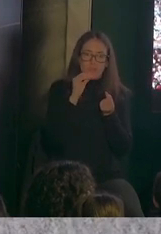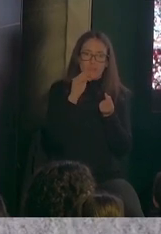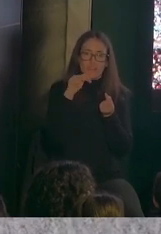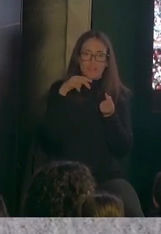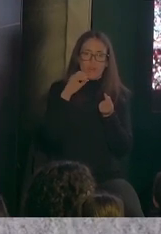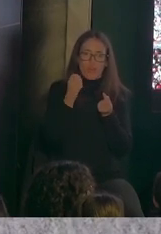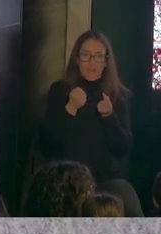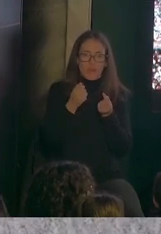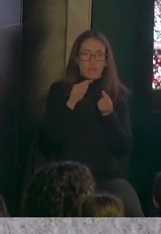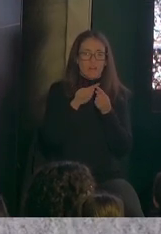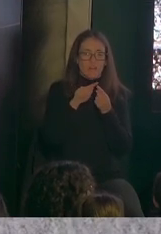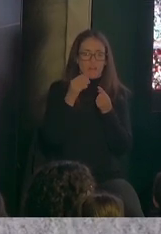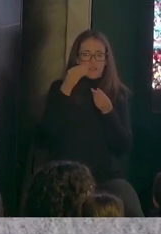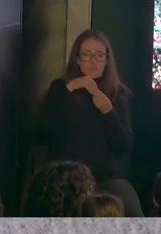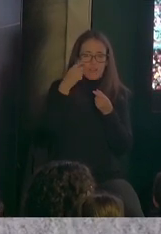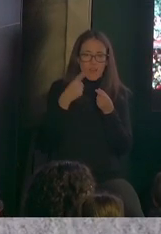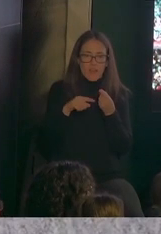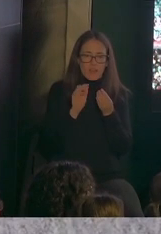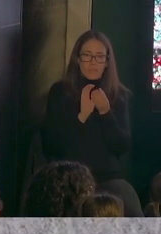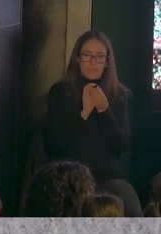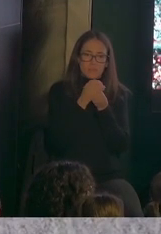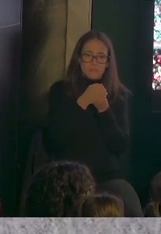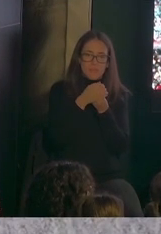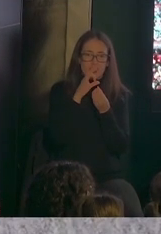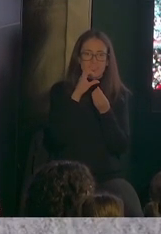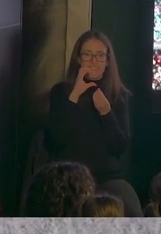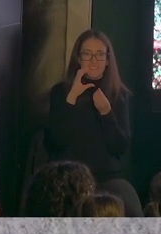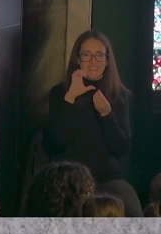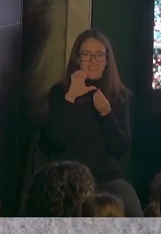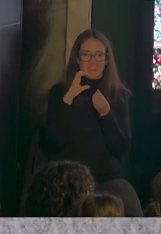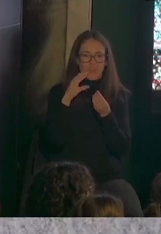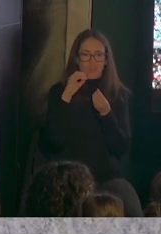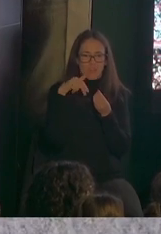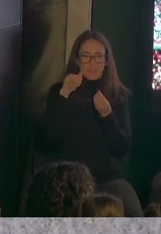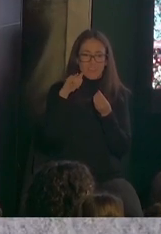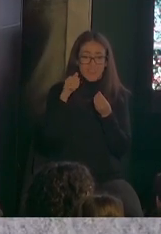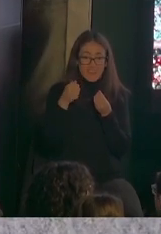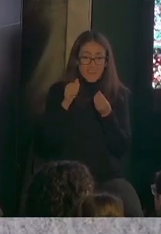un element de defensa, que són les saponines, que el que et fan és,